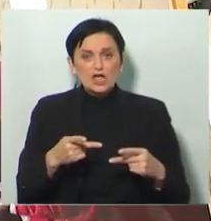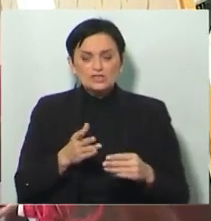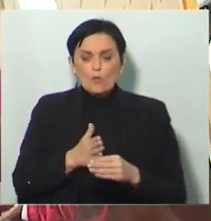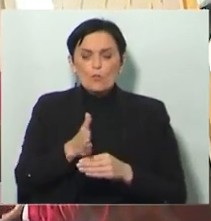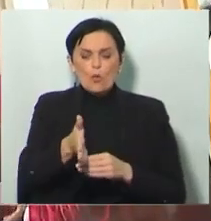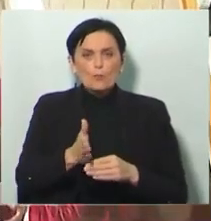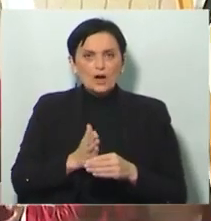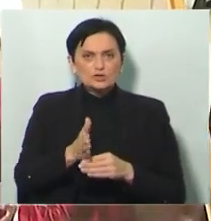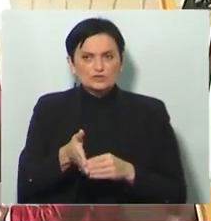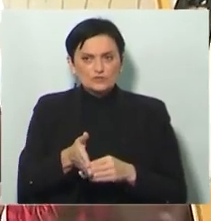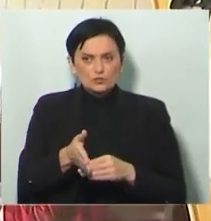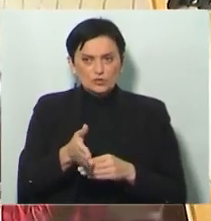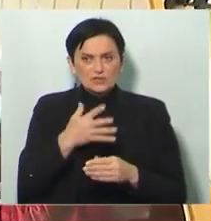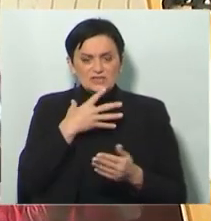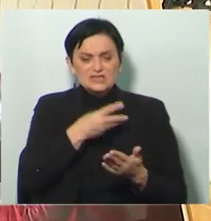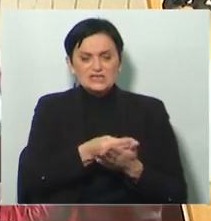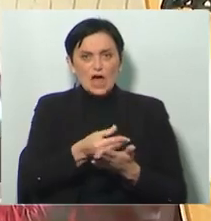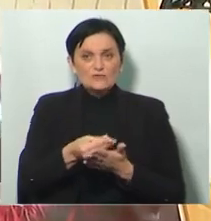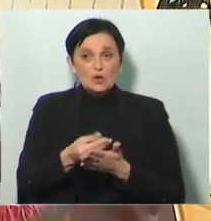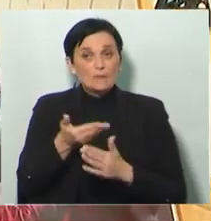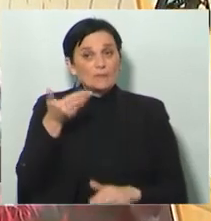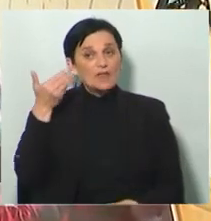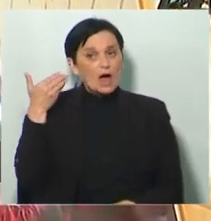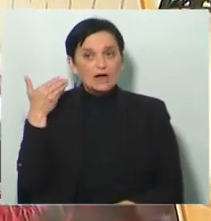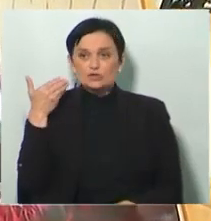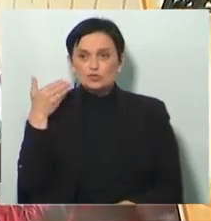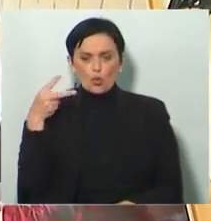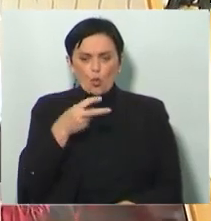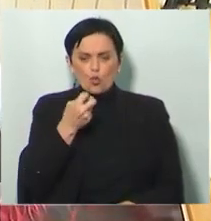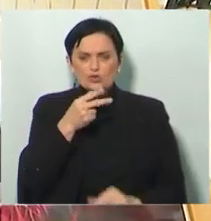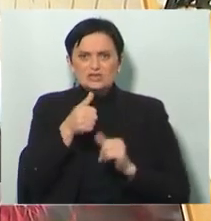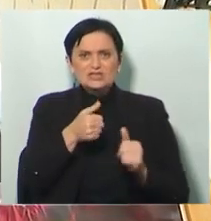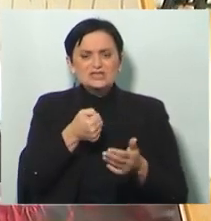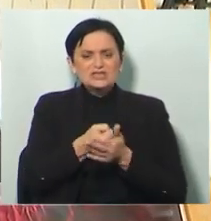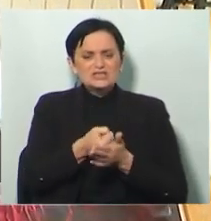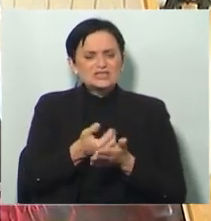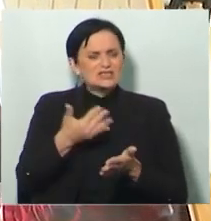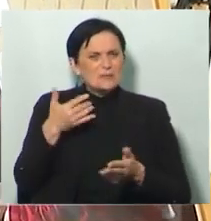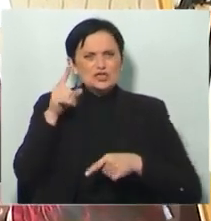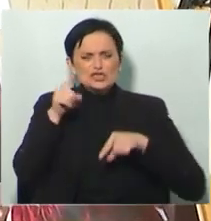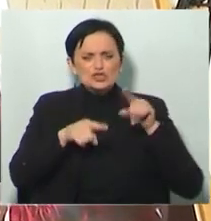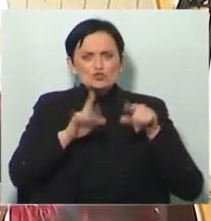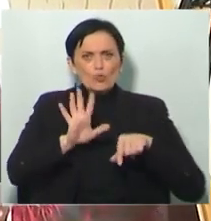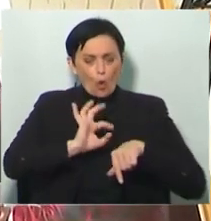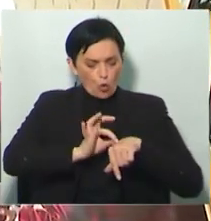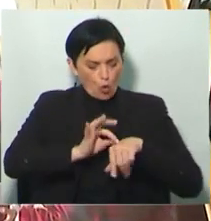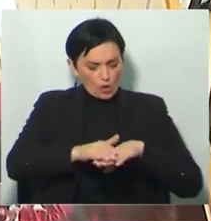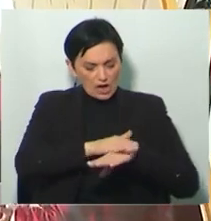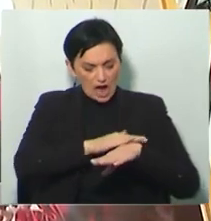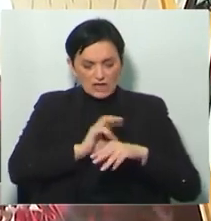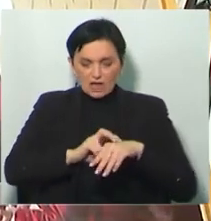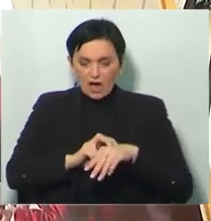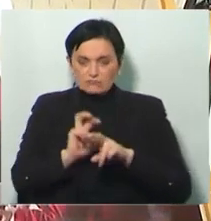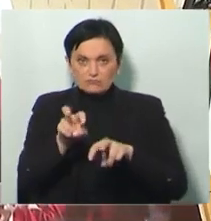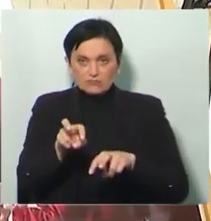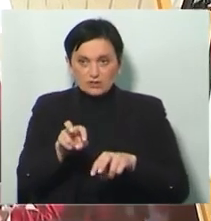მომართვიანობის თავისებურება, ანუ ადრე 2012 წლამდე იშვიათად, რომ მოიკითხა პაციენტ მხოლოდ კანის გასაცინჯად